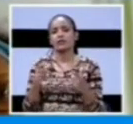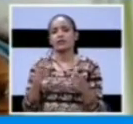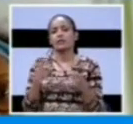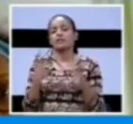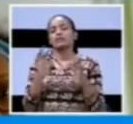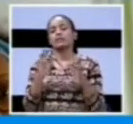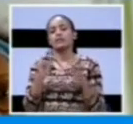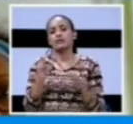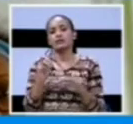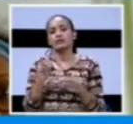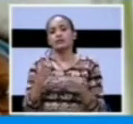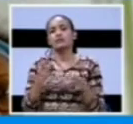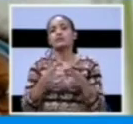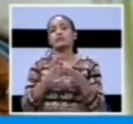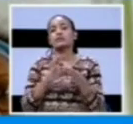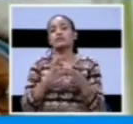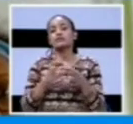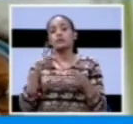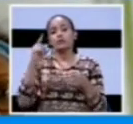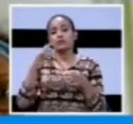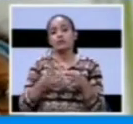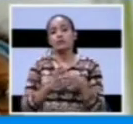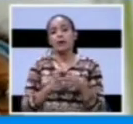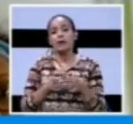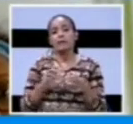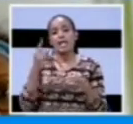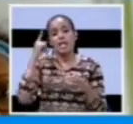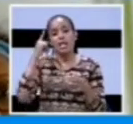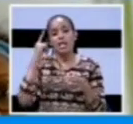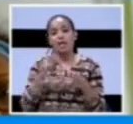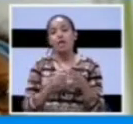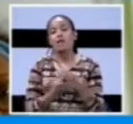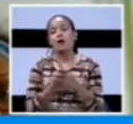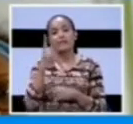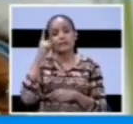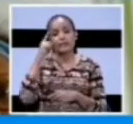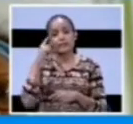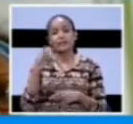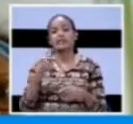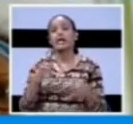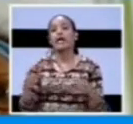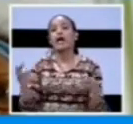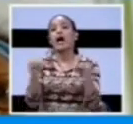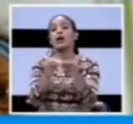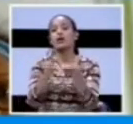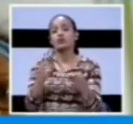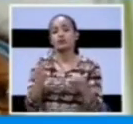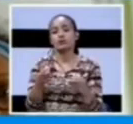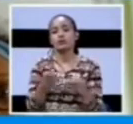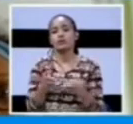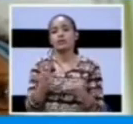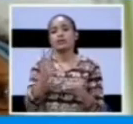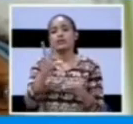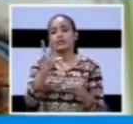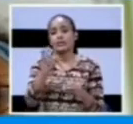ዩኬ ኣካውንት ኢና ንጥቀም ዘለና ብቲዲኤ ዩኬ ኣካውንት ምትሕባ ስለንገብሮ ስለ ሶርት ኮድ